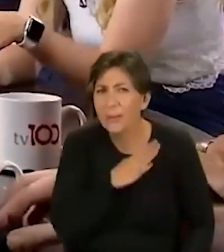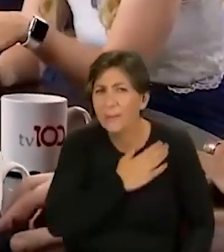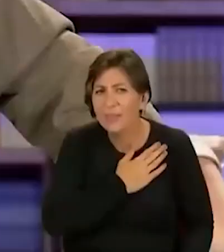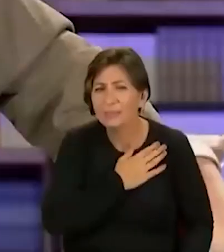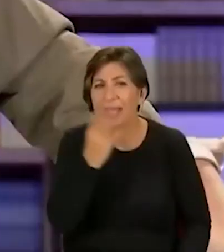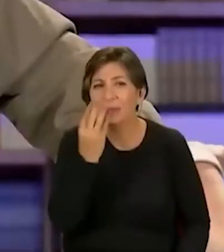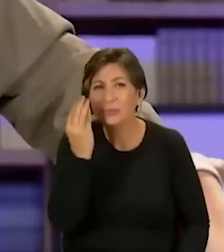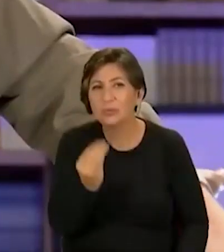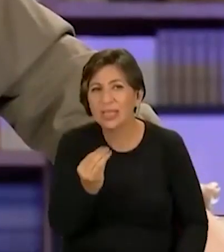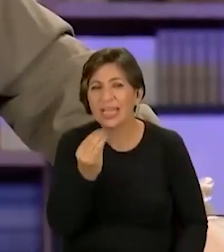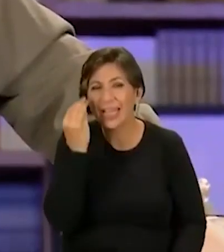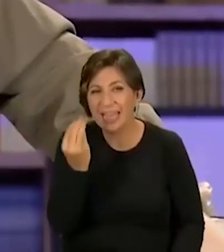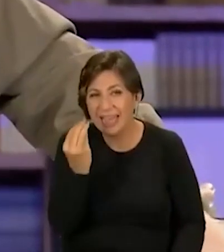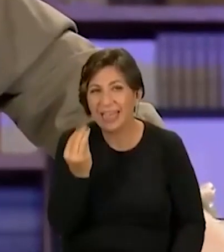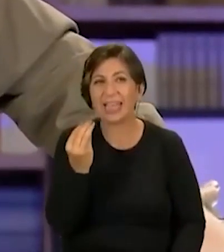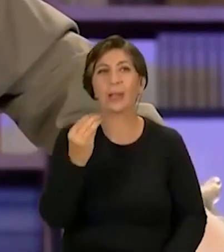için en güzeli, iyi ki